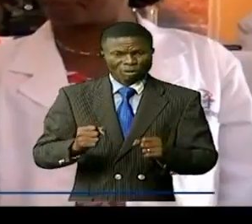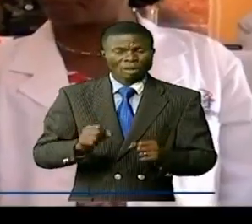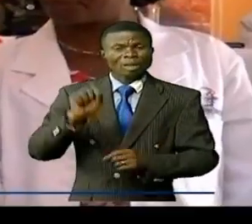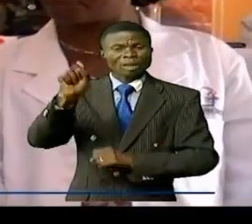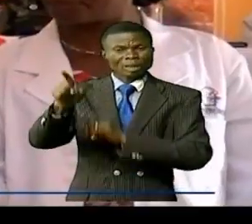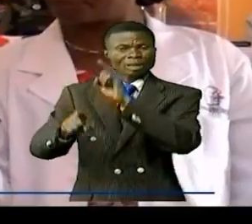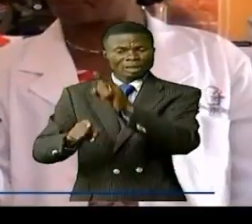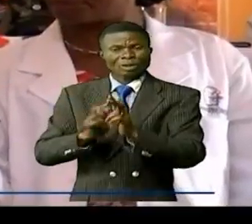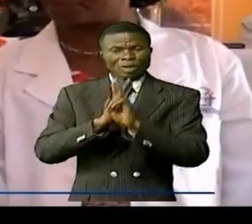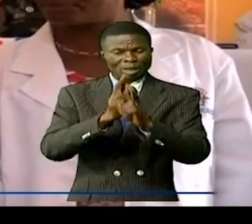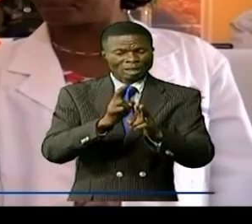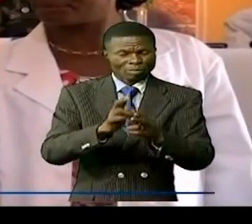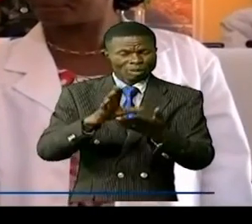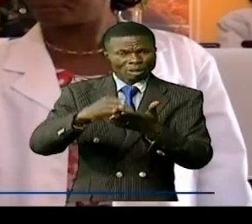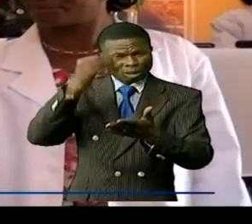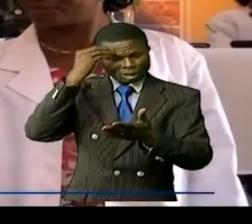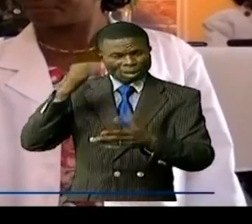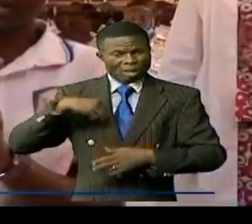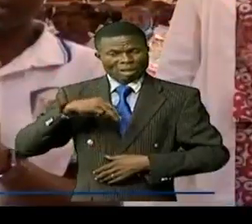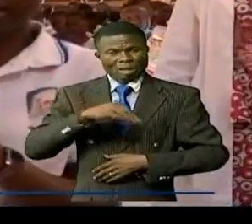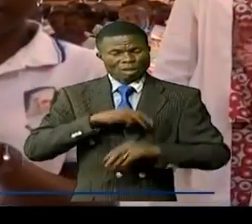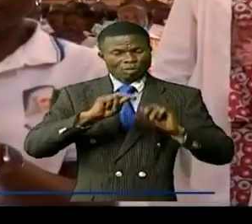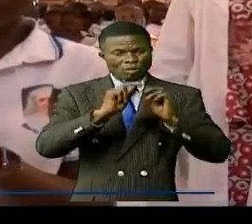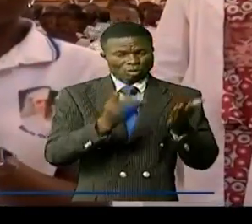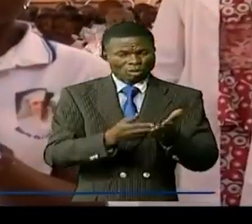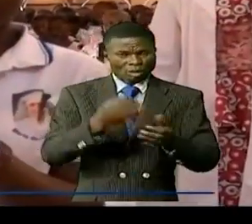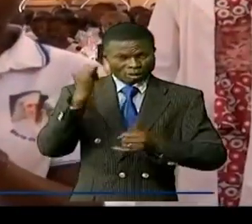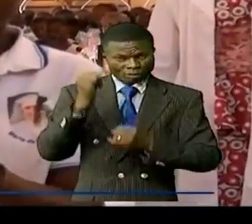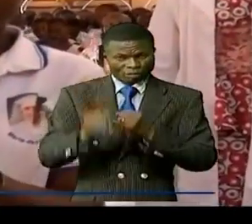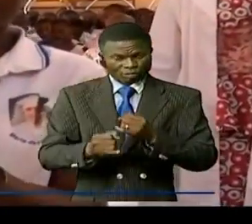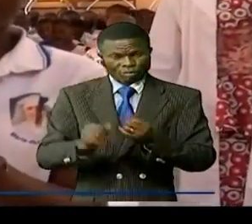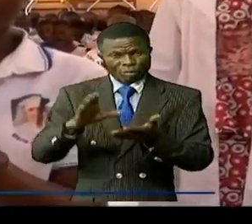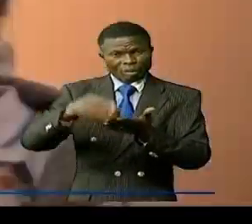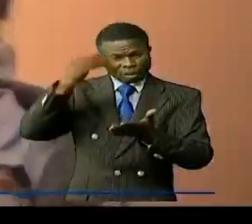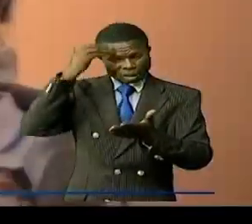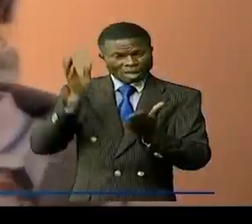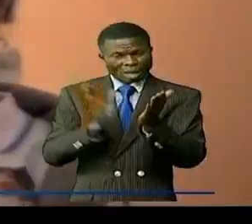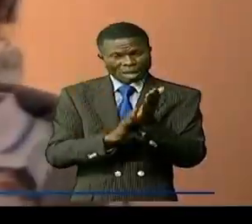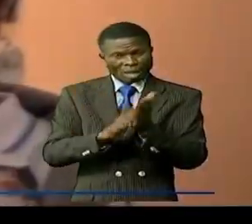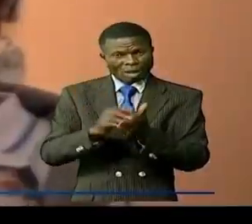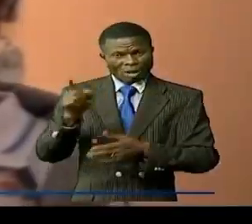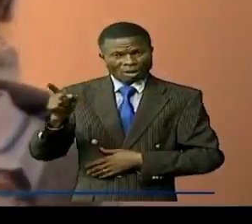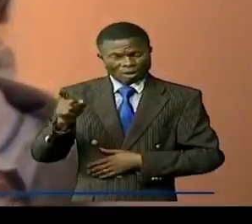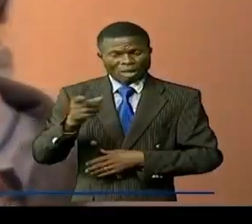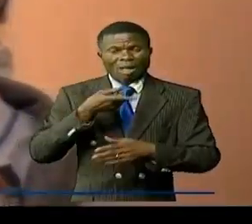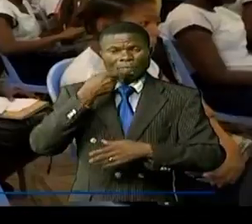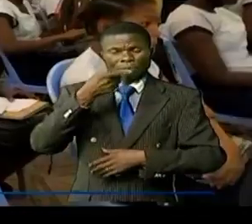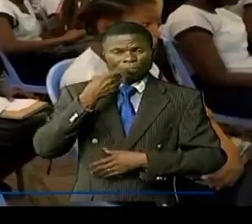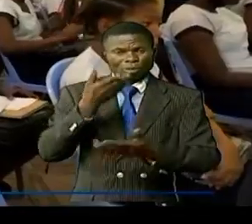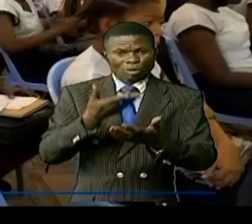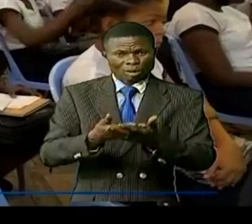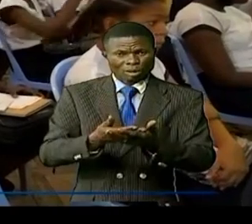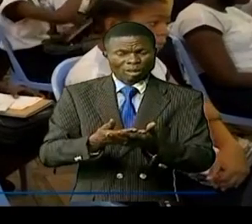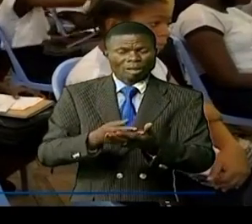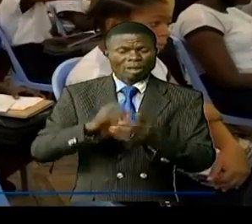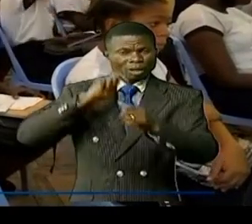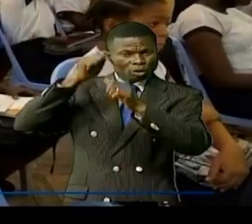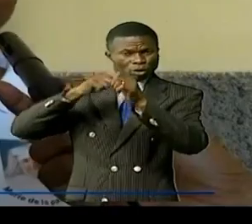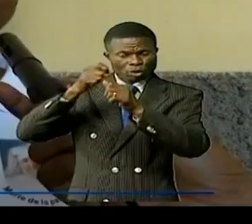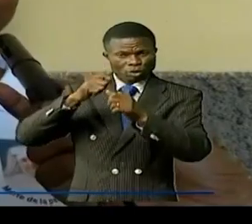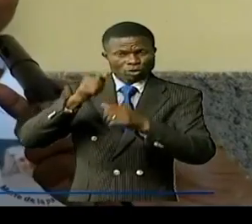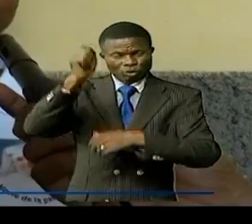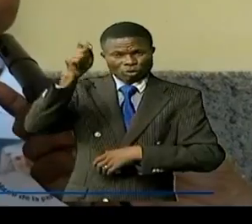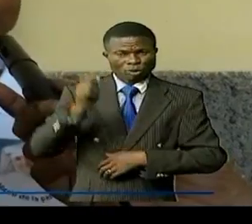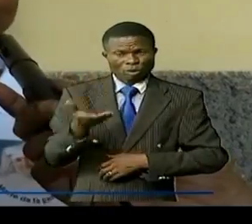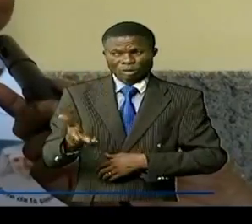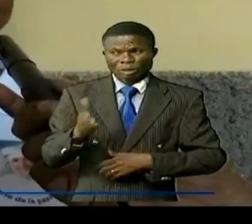entre ses élèves et le membre de la MEKIS. Pour terminer, quelques élèves du lycée Bolingani se sont exprimés devant la caméra d'écho militaire. Le